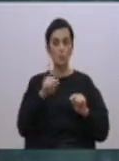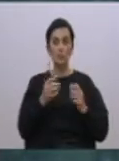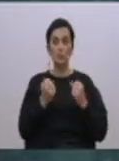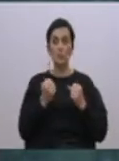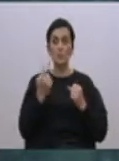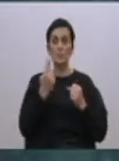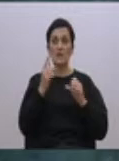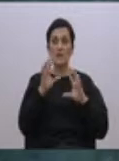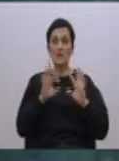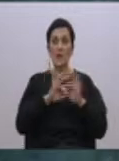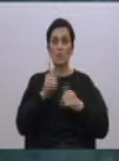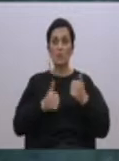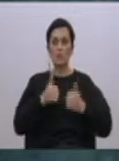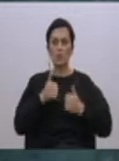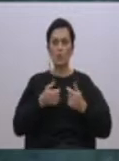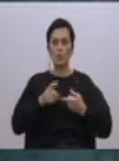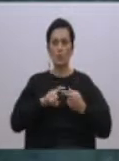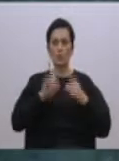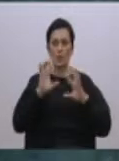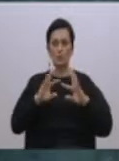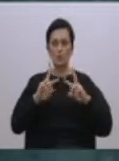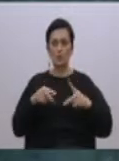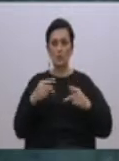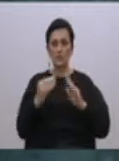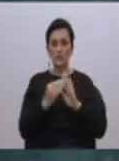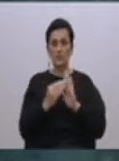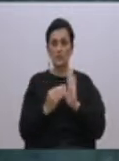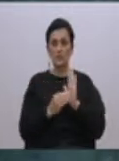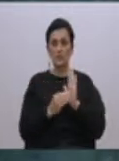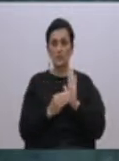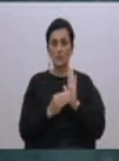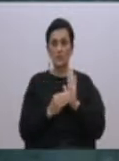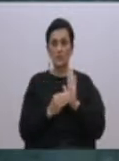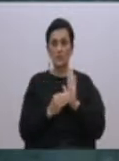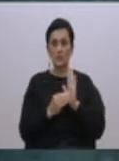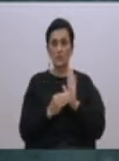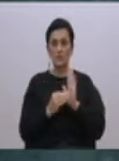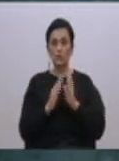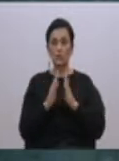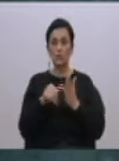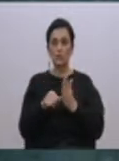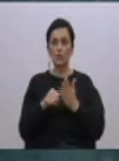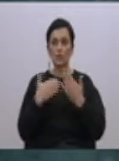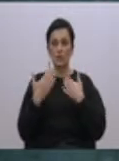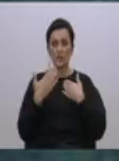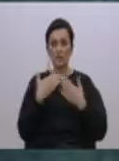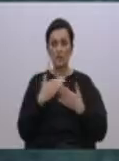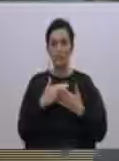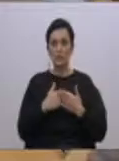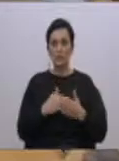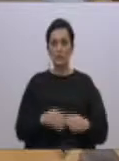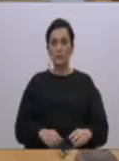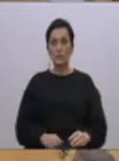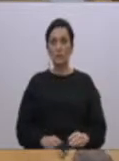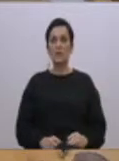Pirveli kanonis proiekti konkurentsiis shesakhebi kanonshi tsulebis shetanis taobaze vtkhot chartot kentsiskhis rejimi.